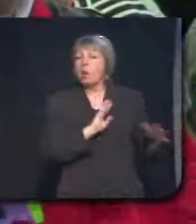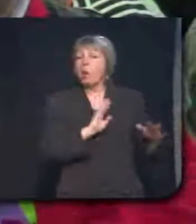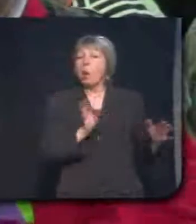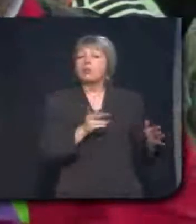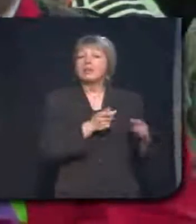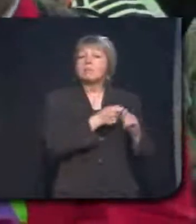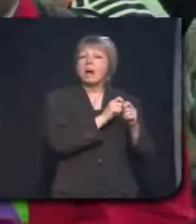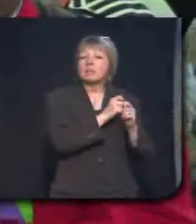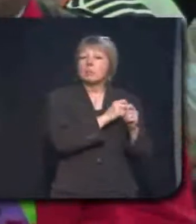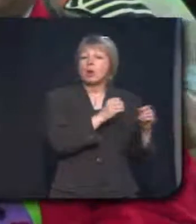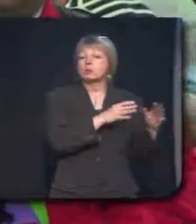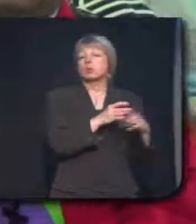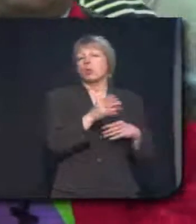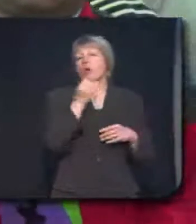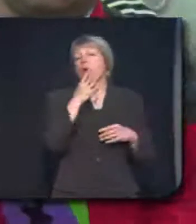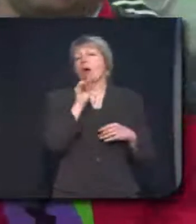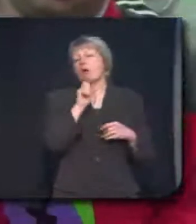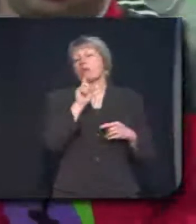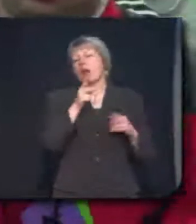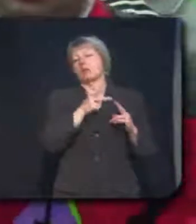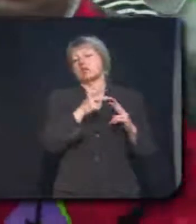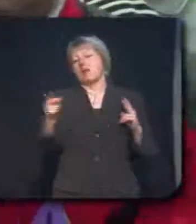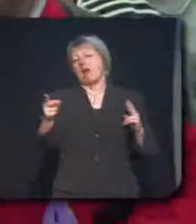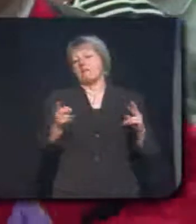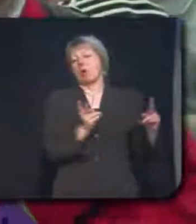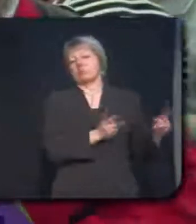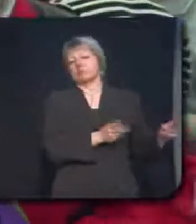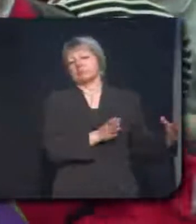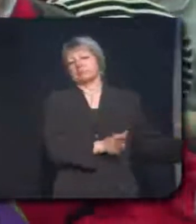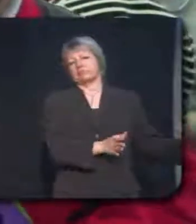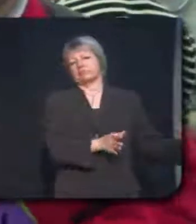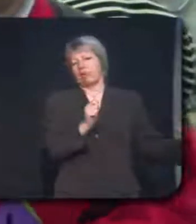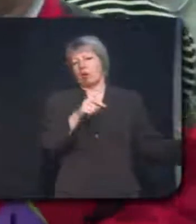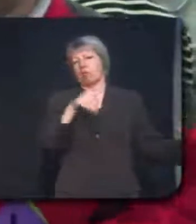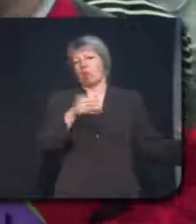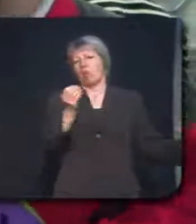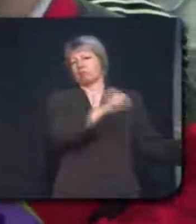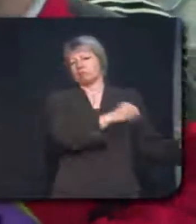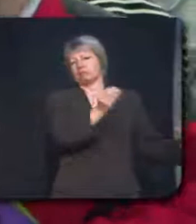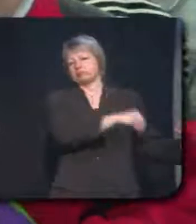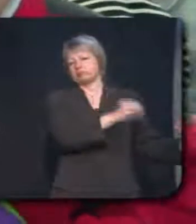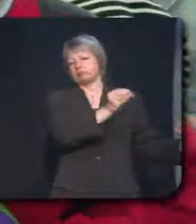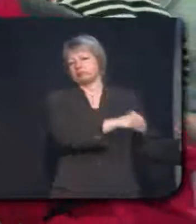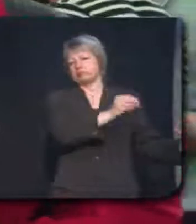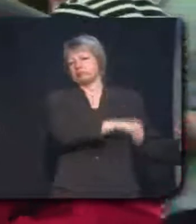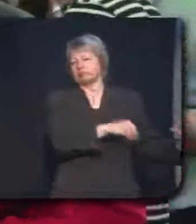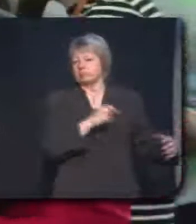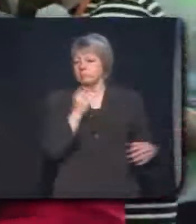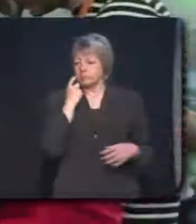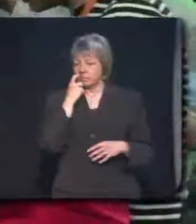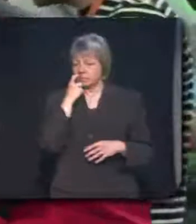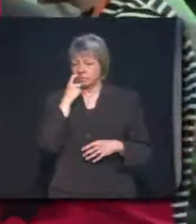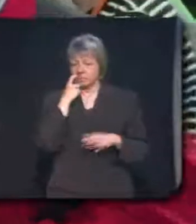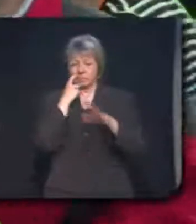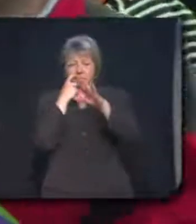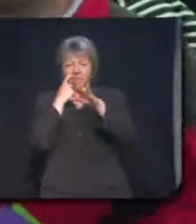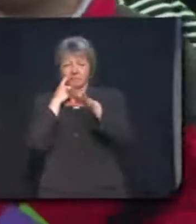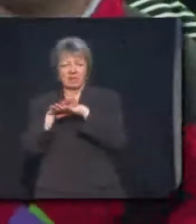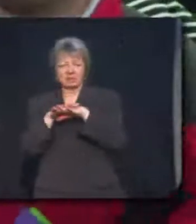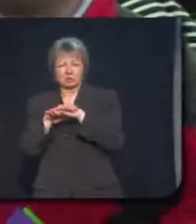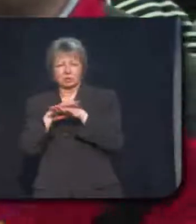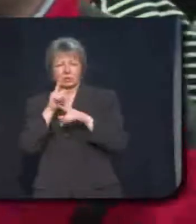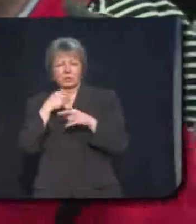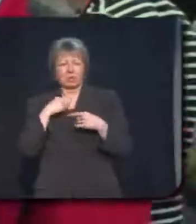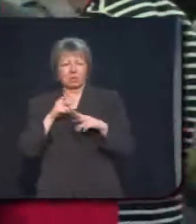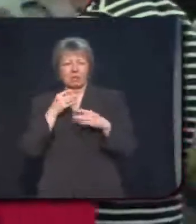machen dann könnte man die natürlich auch innerhalb von zwei Wochen abstimmen aber es ist sorry eine Rückfrage ist es nicht der Antrag